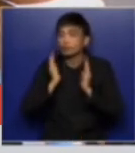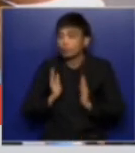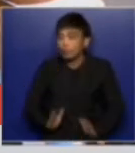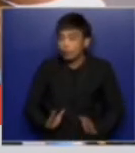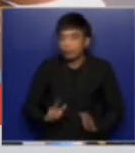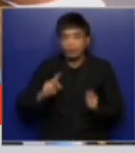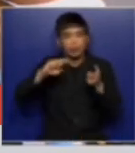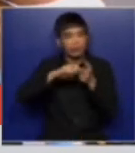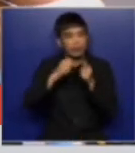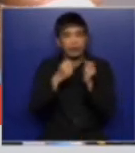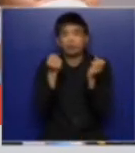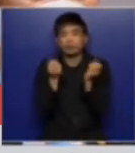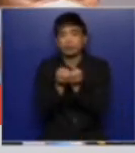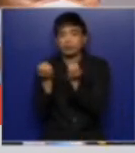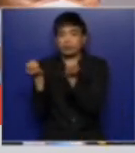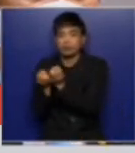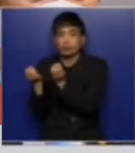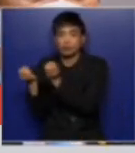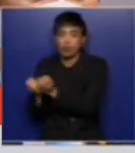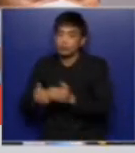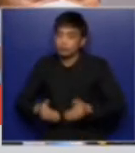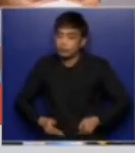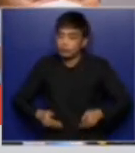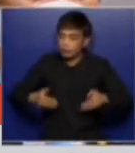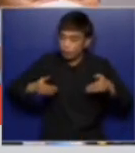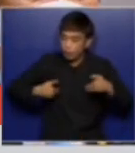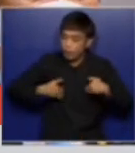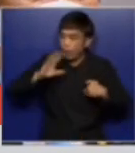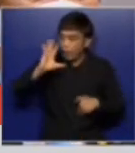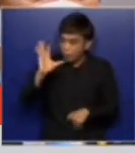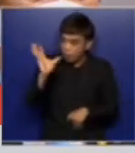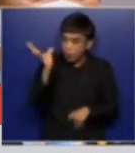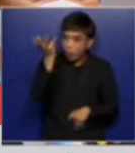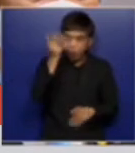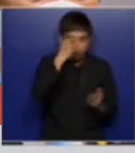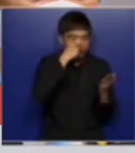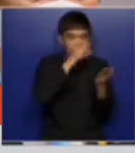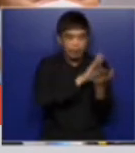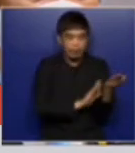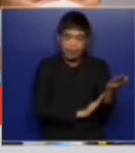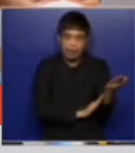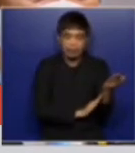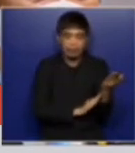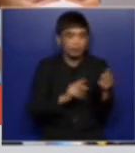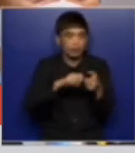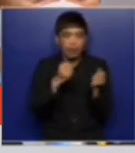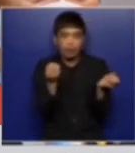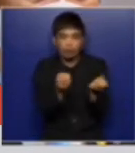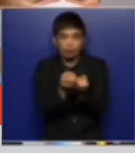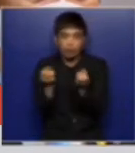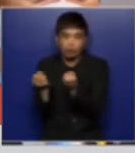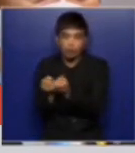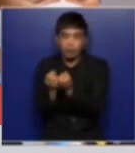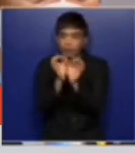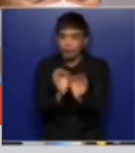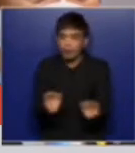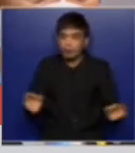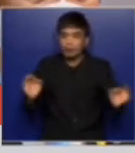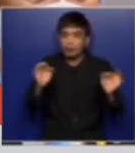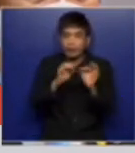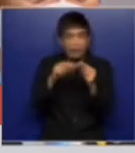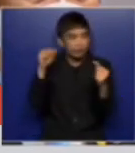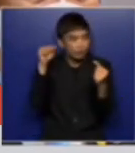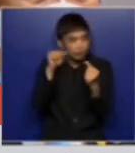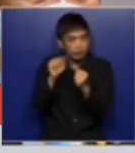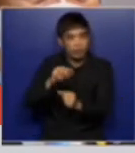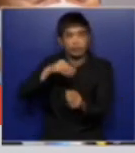อความเป็นอยู่ของผู้คนทั่วโลกและทั้งประเทศไทยสิ่งสำคัญที่สุดก็คือส่งผลกระทบต่อวิกฤตเศรษฐกิจ